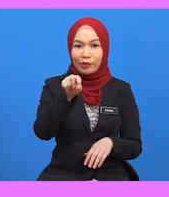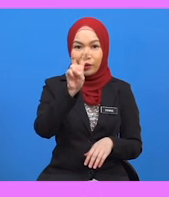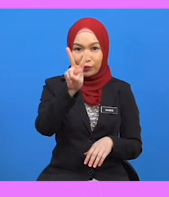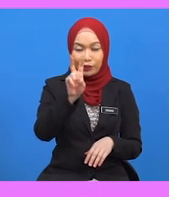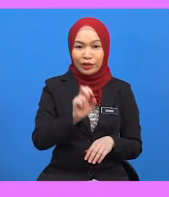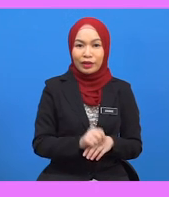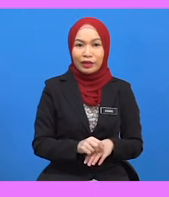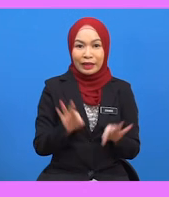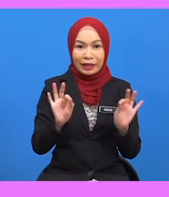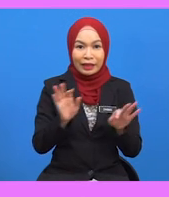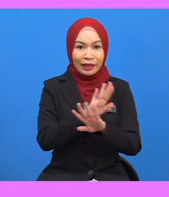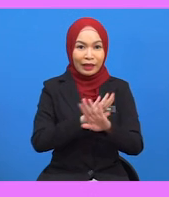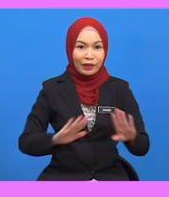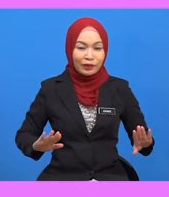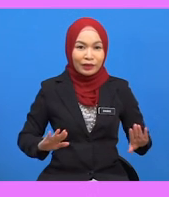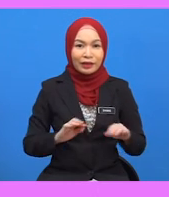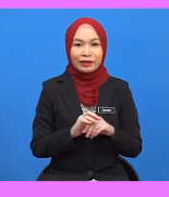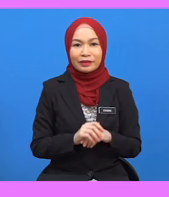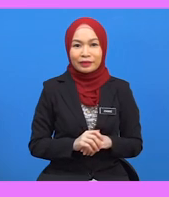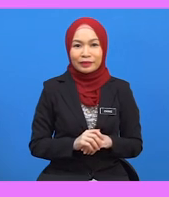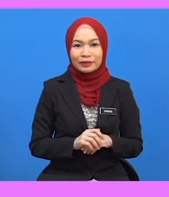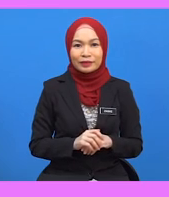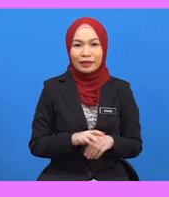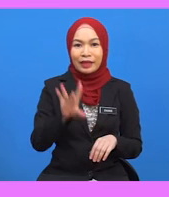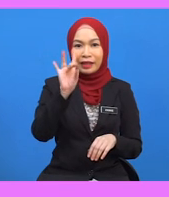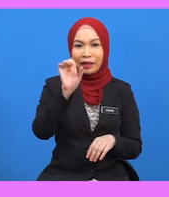8.3.2, jika tidak,